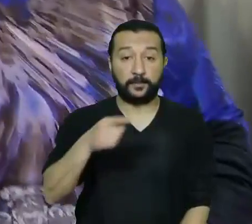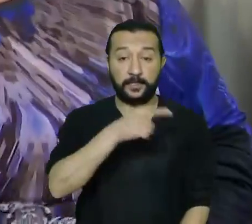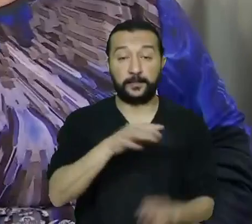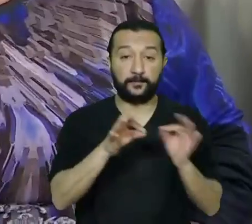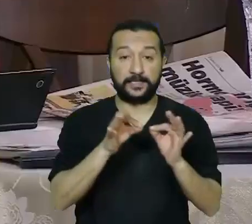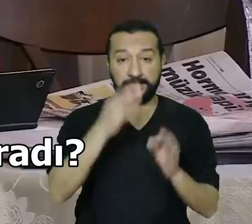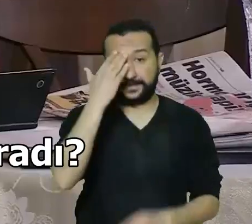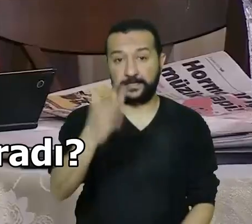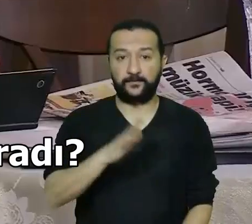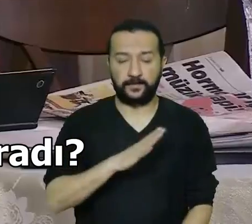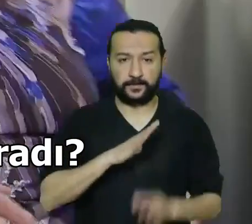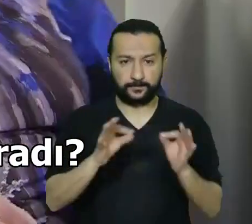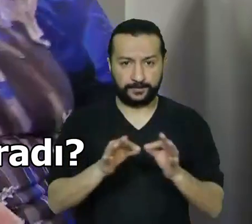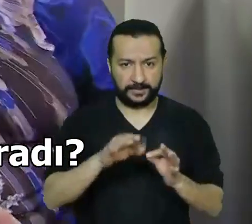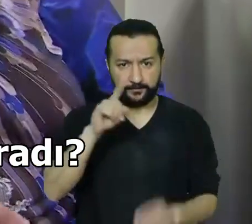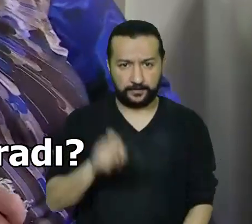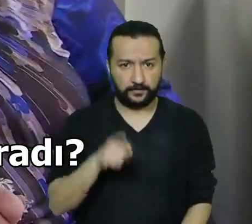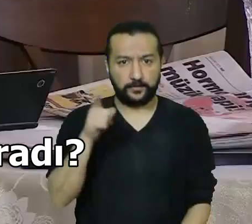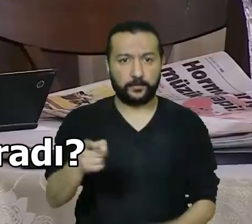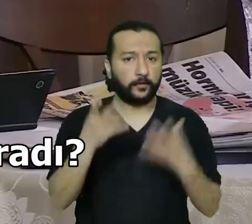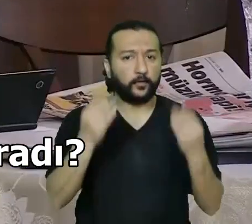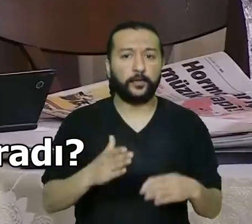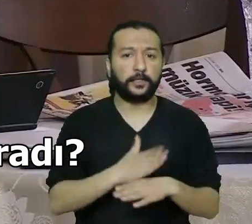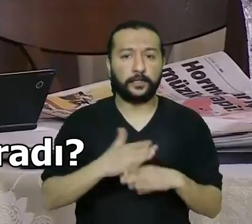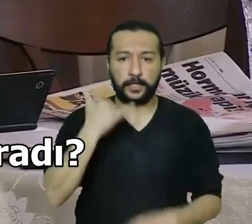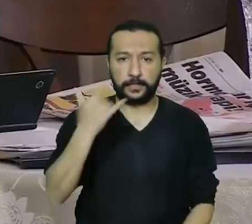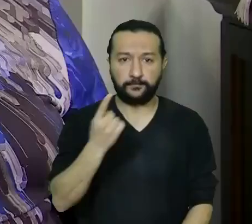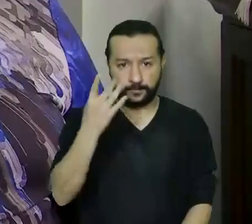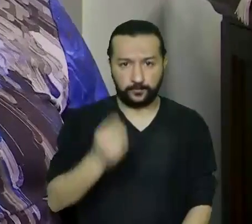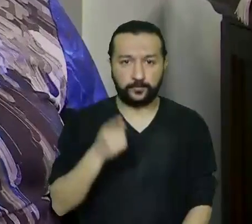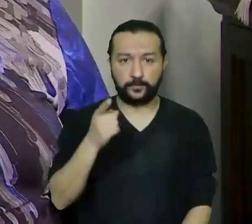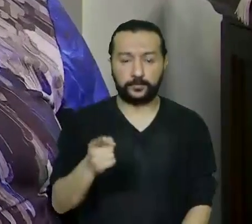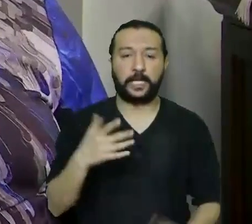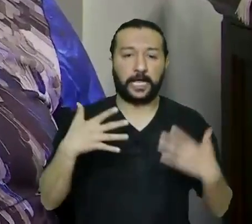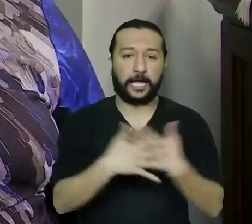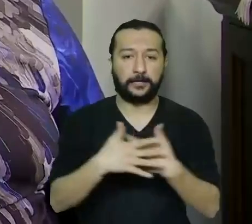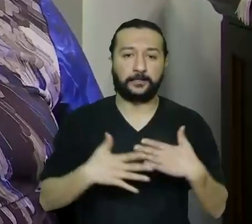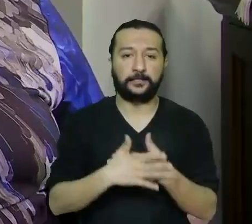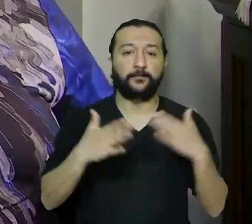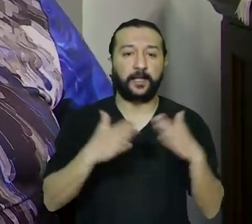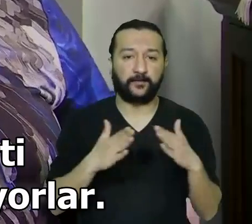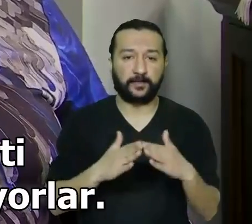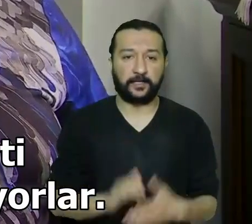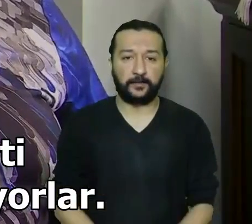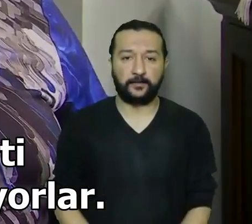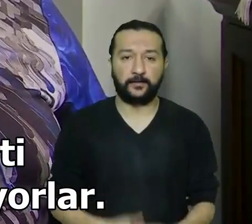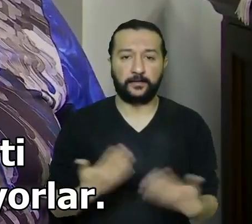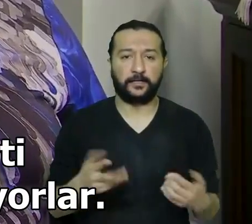Biricik'in selamları var. Biricik mi? Hayırdır, niye aradı ya? Bir şey mi olmuş? Akşam evde